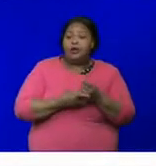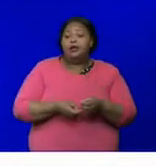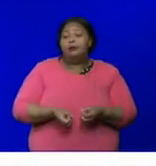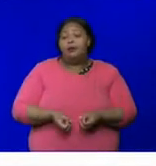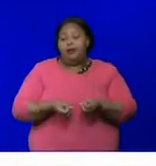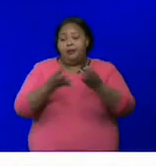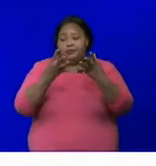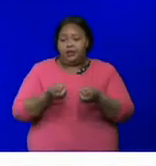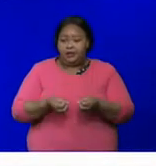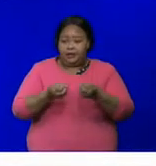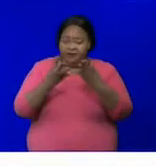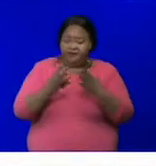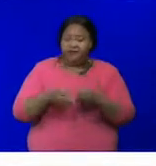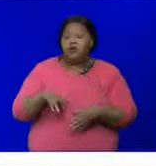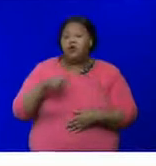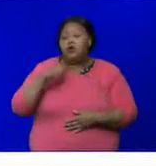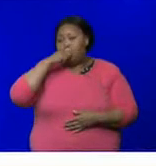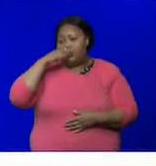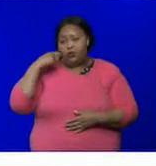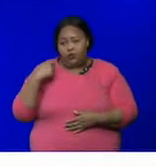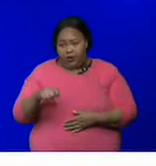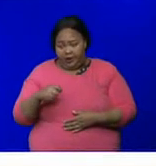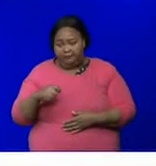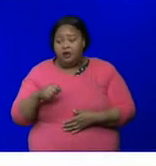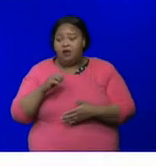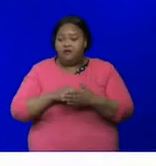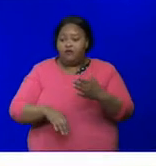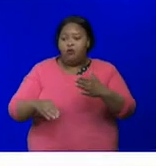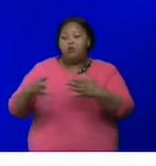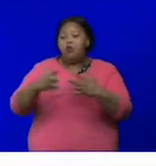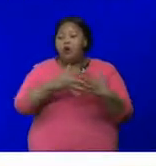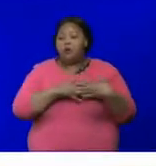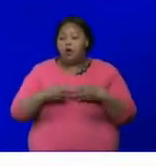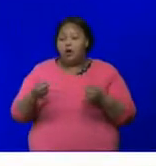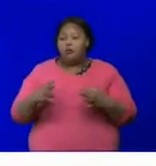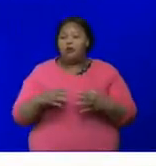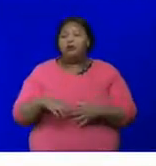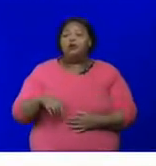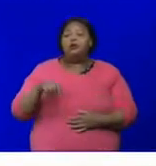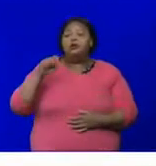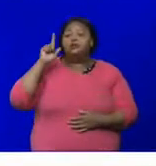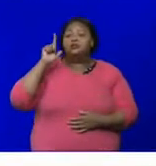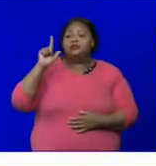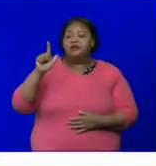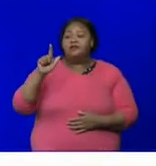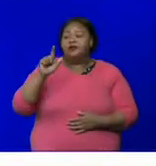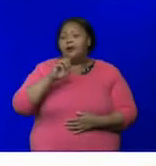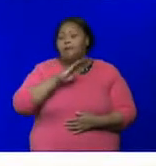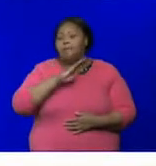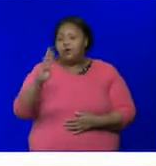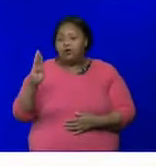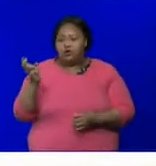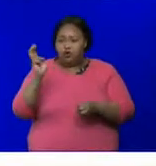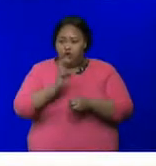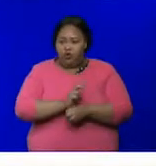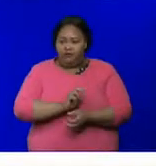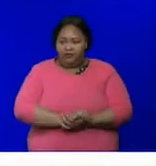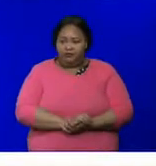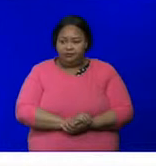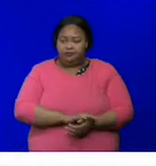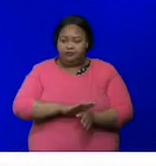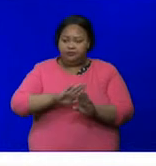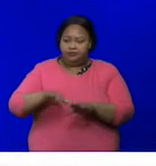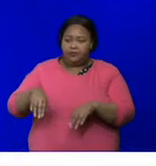kuba sehhovisi selidigitsigitsi letilishumi nesikhombisa. Kulelibe live kadini le-Afrika